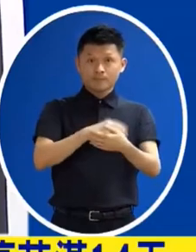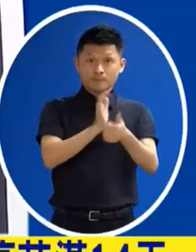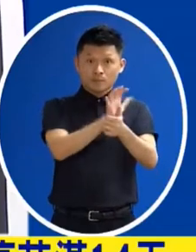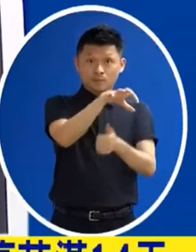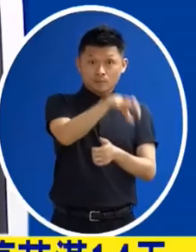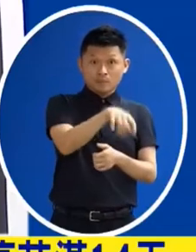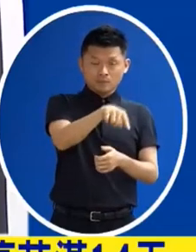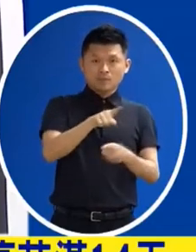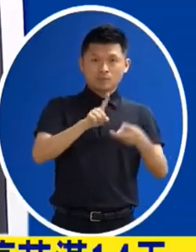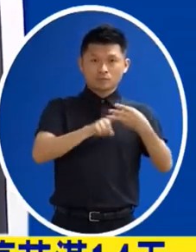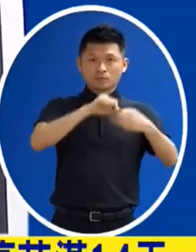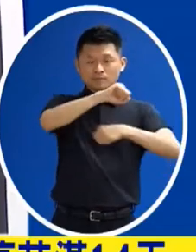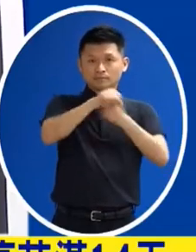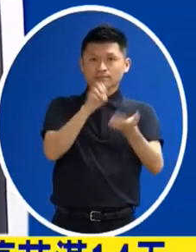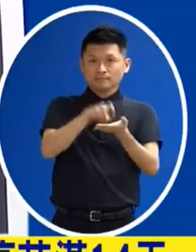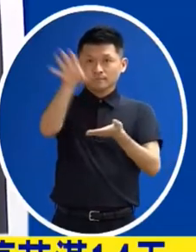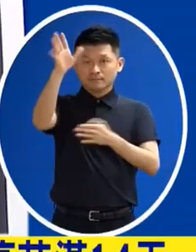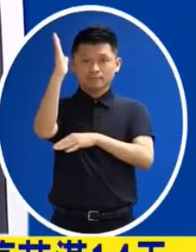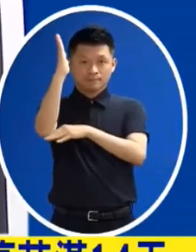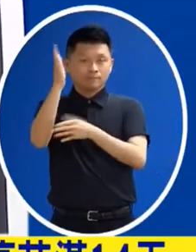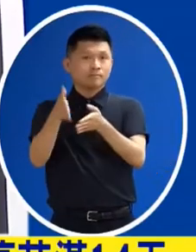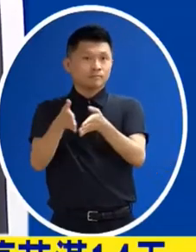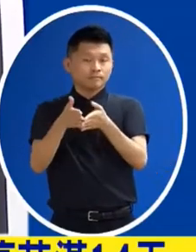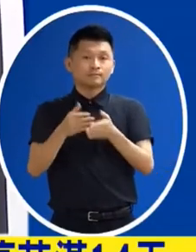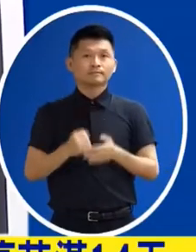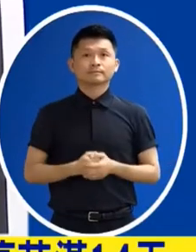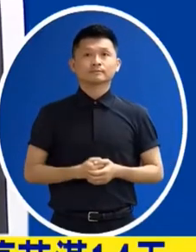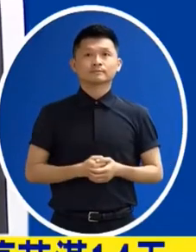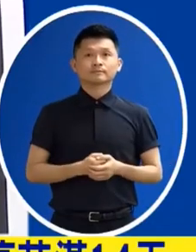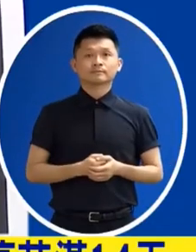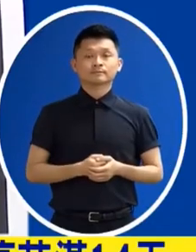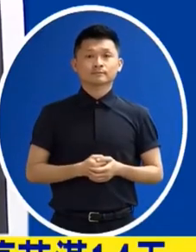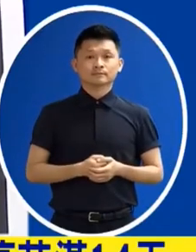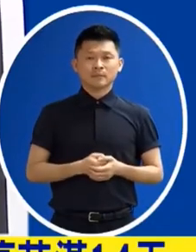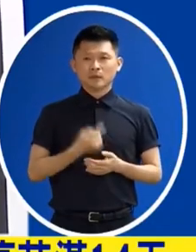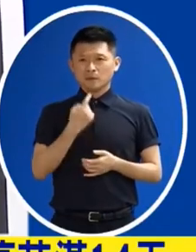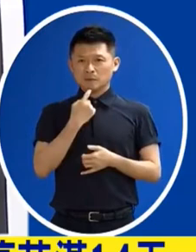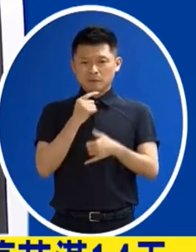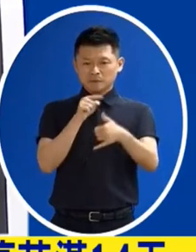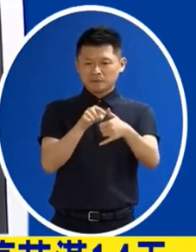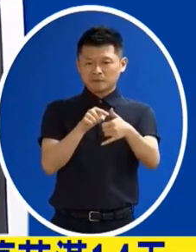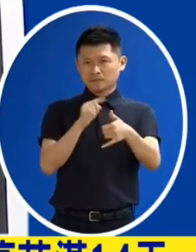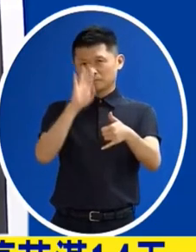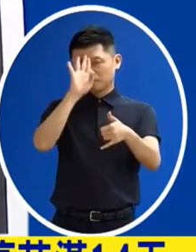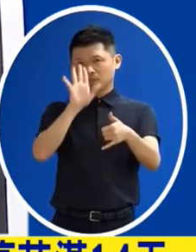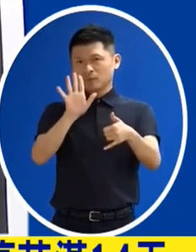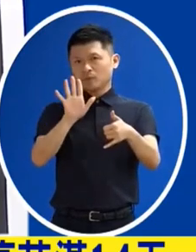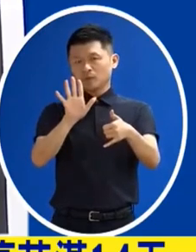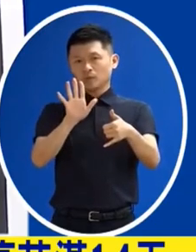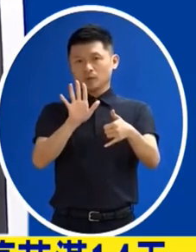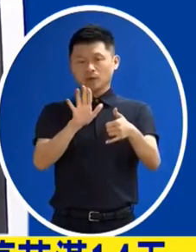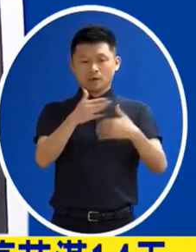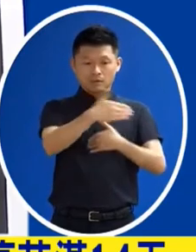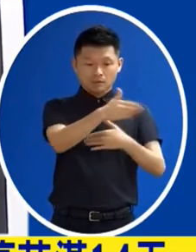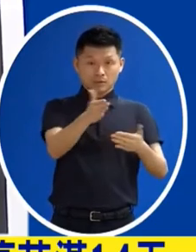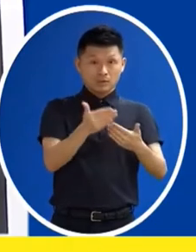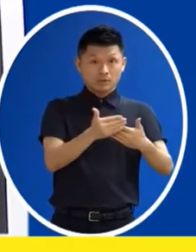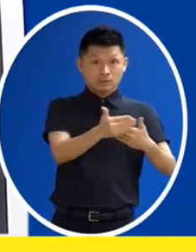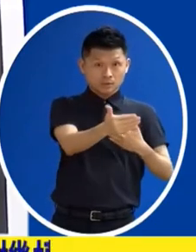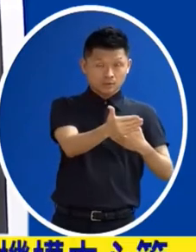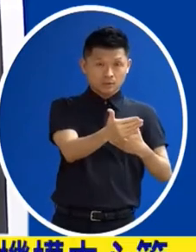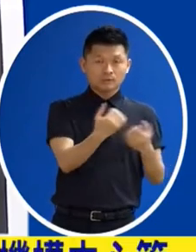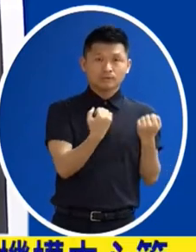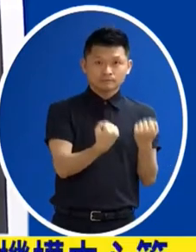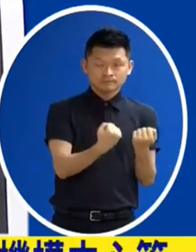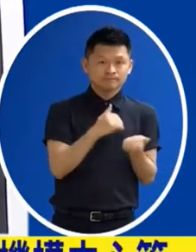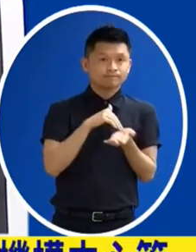动通报，那必须要在让这个疑似病例在隔离的空间等待就医或者是返家。